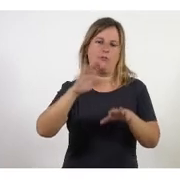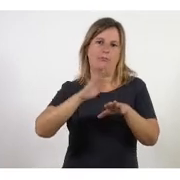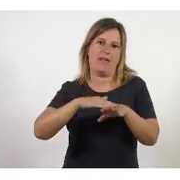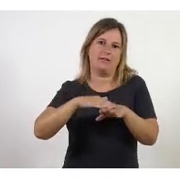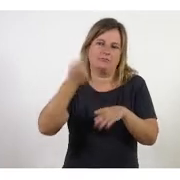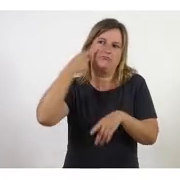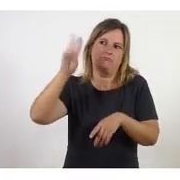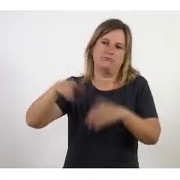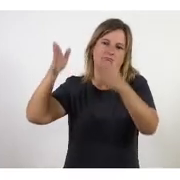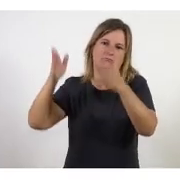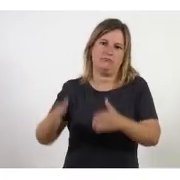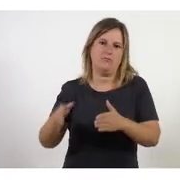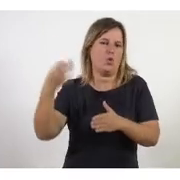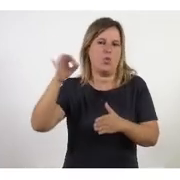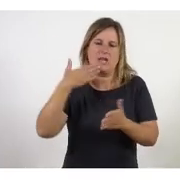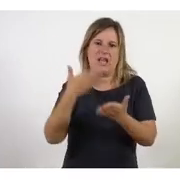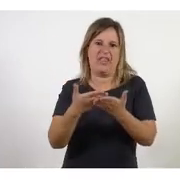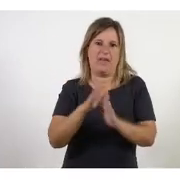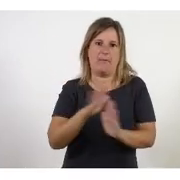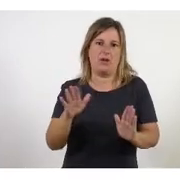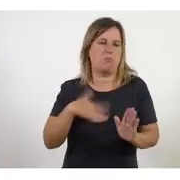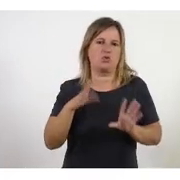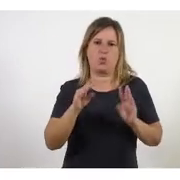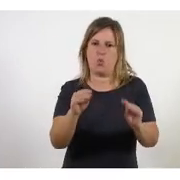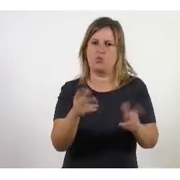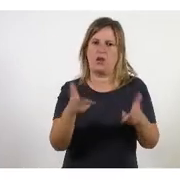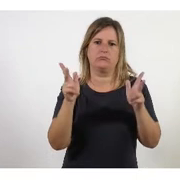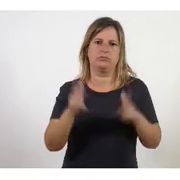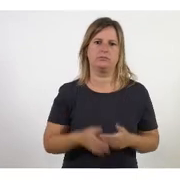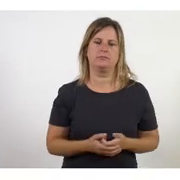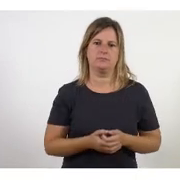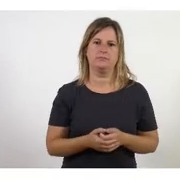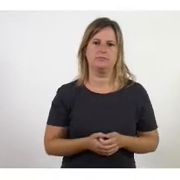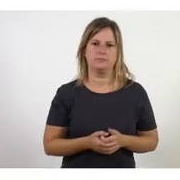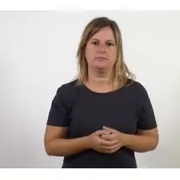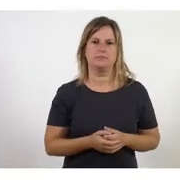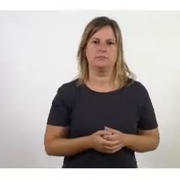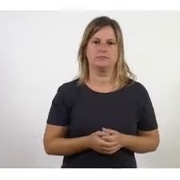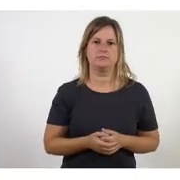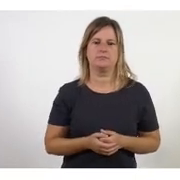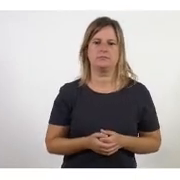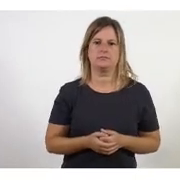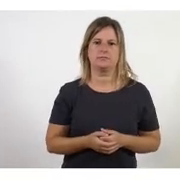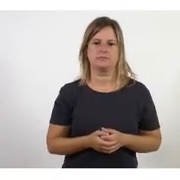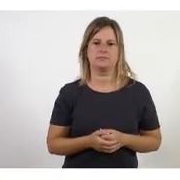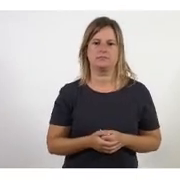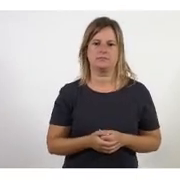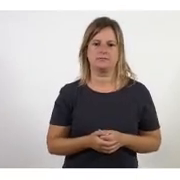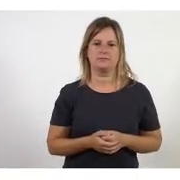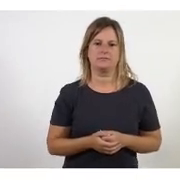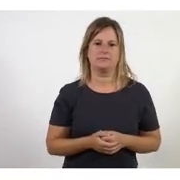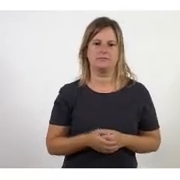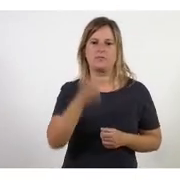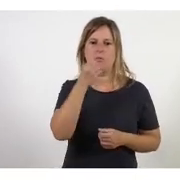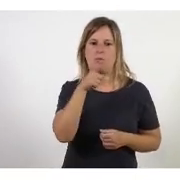ho he tret d'aquí, és l'únic que demana. Si fas això, la pots fer servir sense cap problema. Perfecte, doncs et deixo que posis l'aplicació